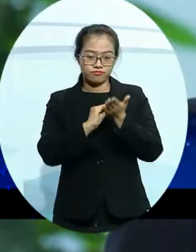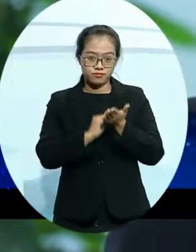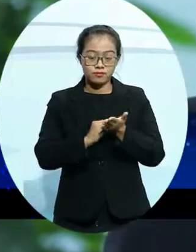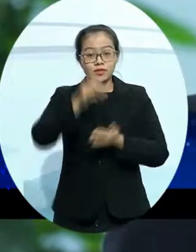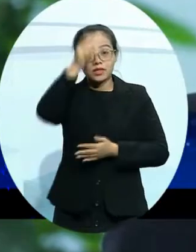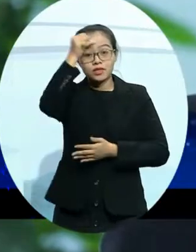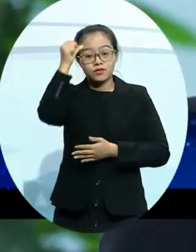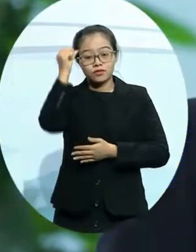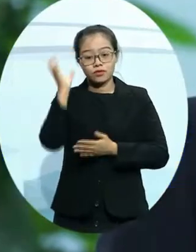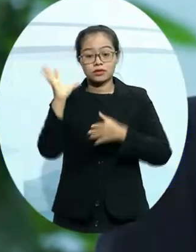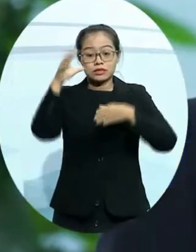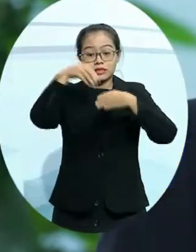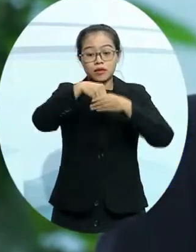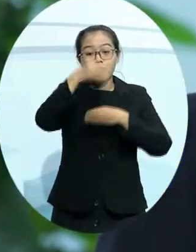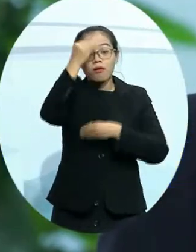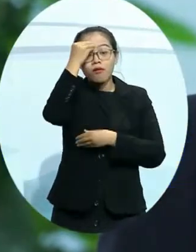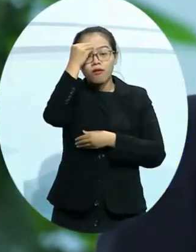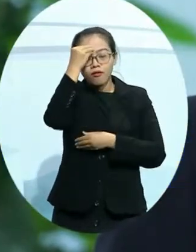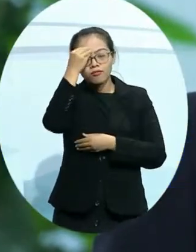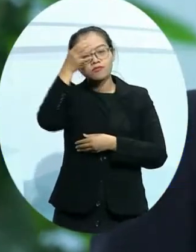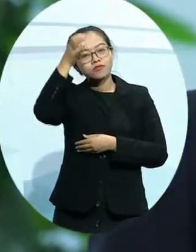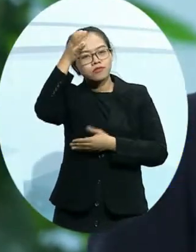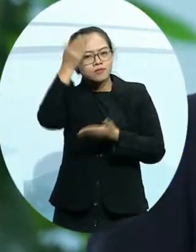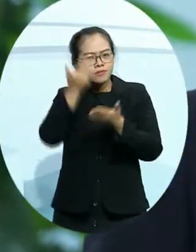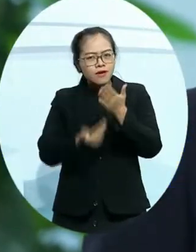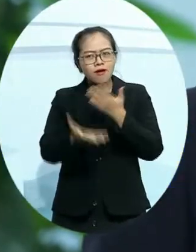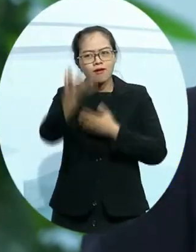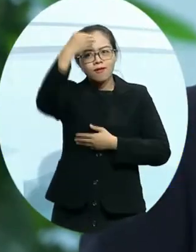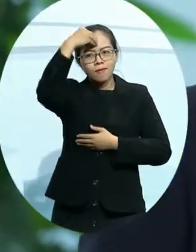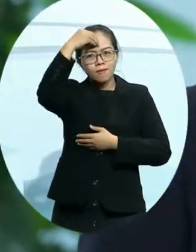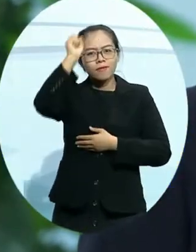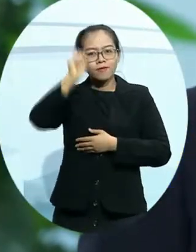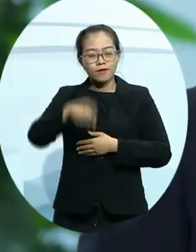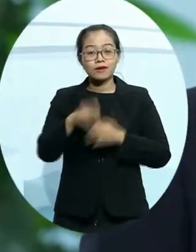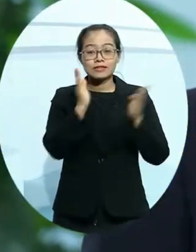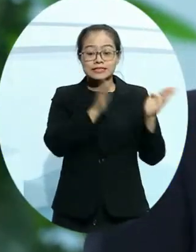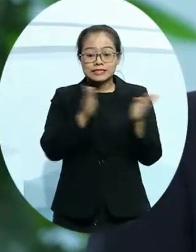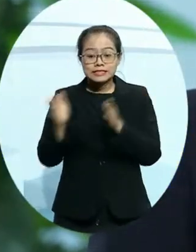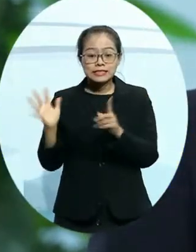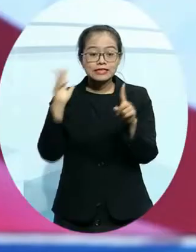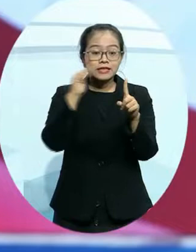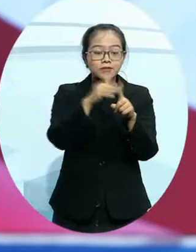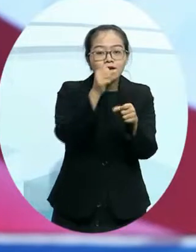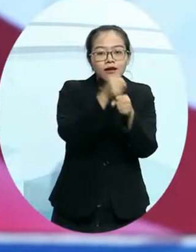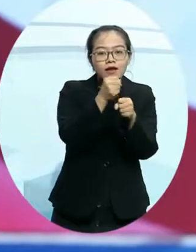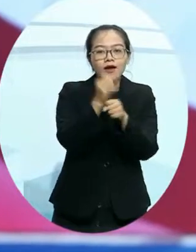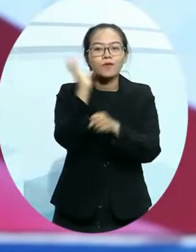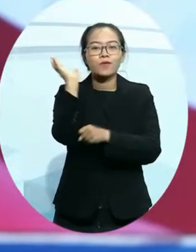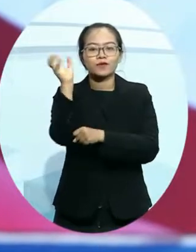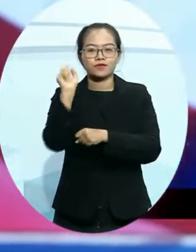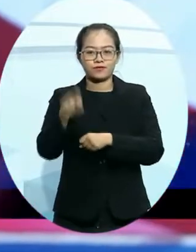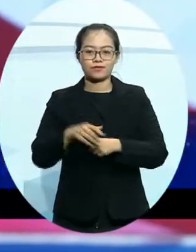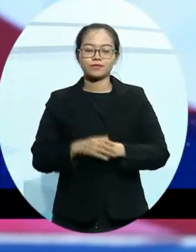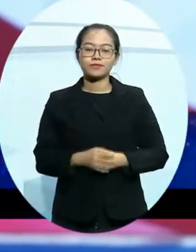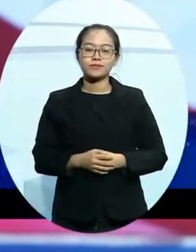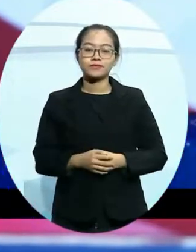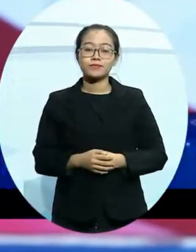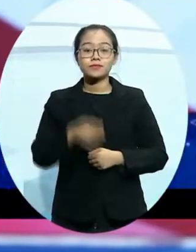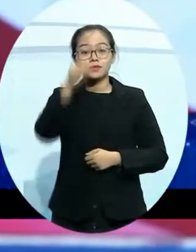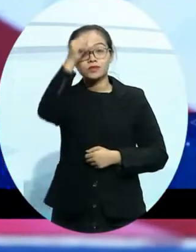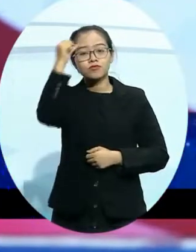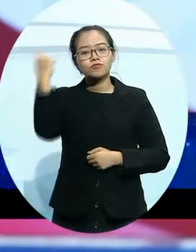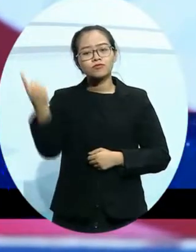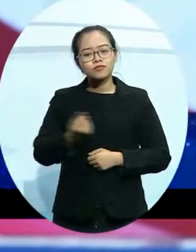viên tham gia học chương trình sẽ luôn được cập nhật và sẽ luôn sẵn sàng để tham gia được các cái thị trường lao động quốc tế. Sinh viên thường xuyên được